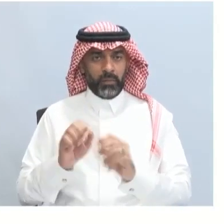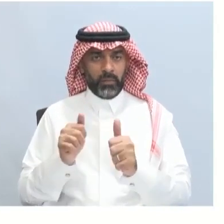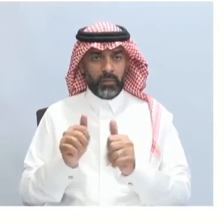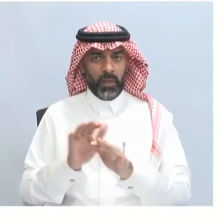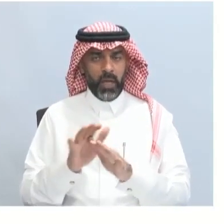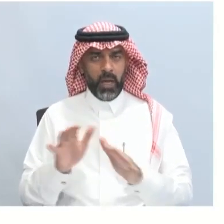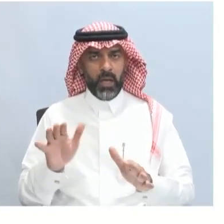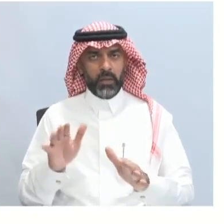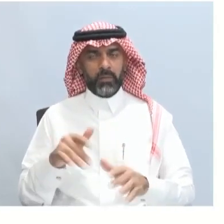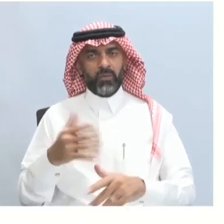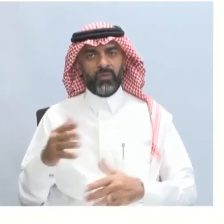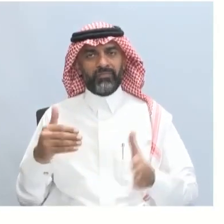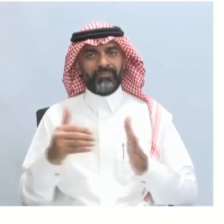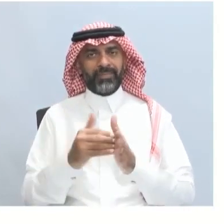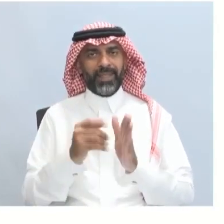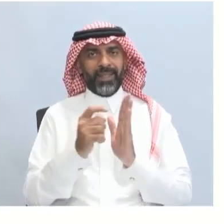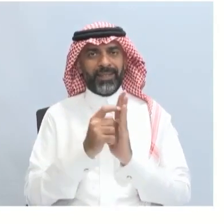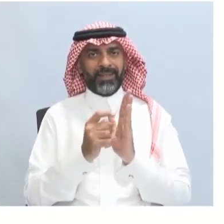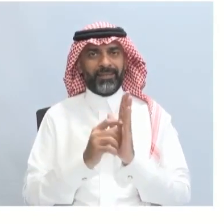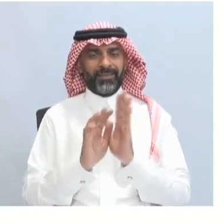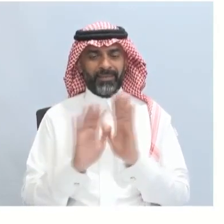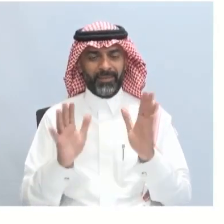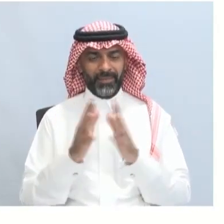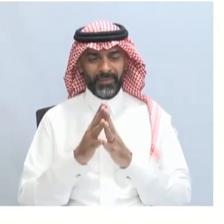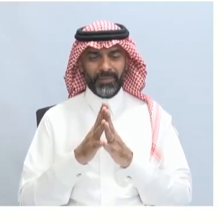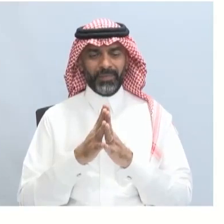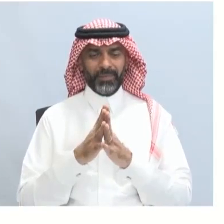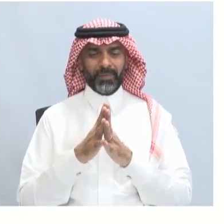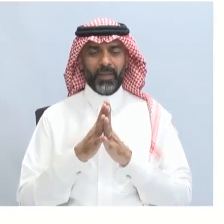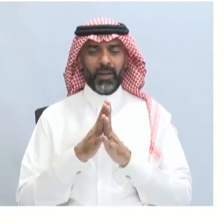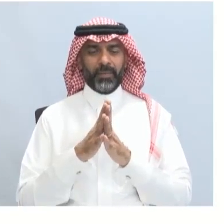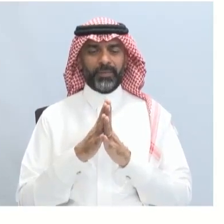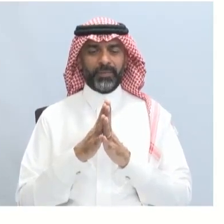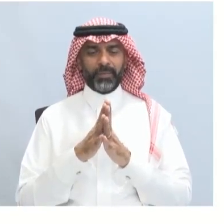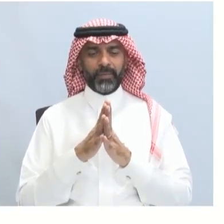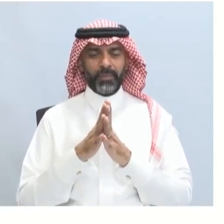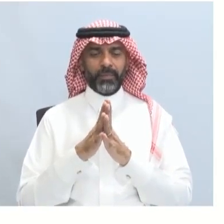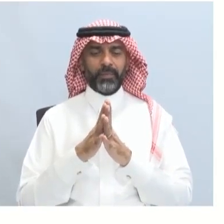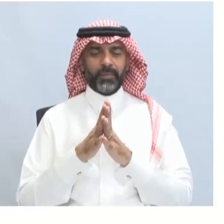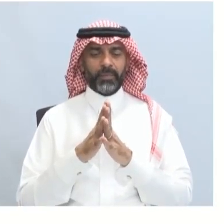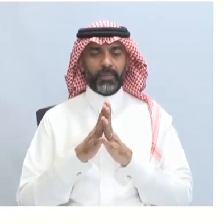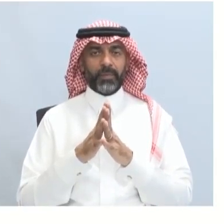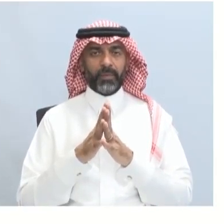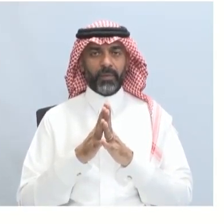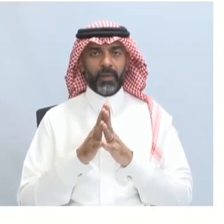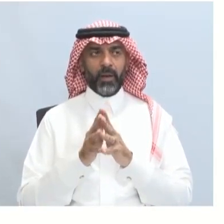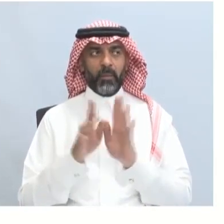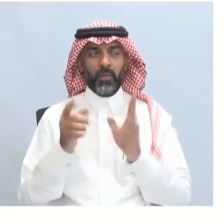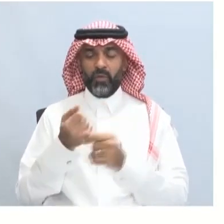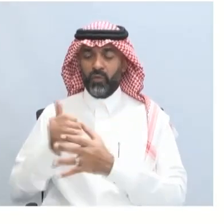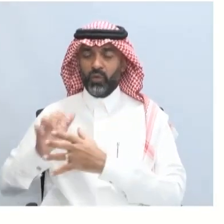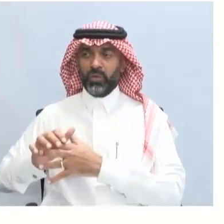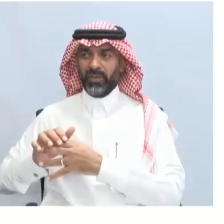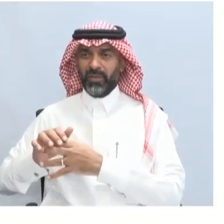من بعد وصيه يوصي بها او دين وهذا يعني انه لا تركه الا بعد ماذا بعد سداد